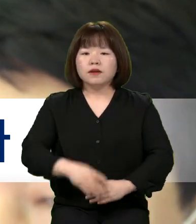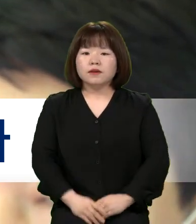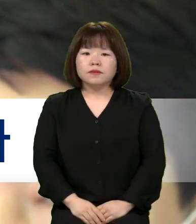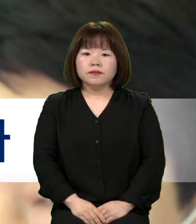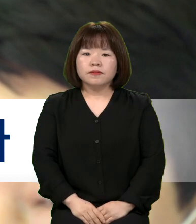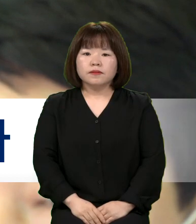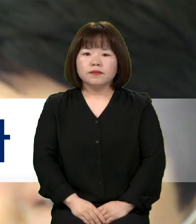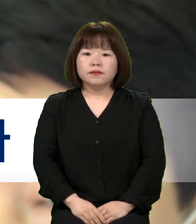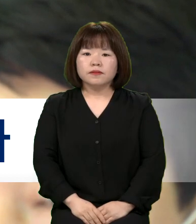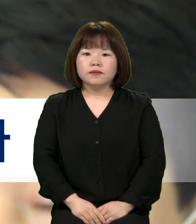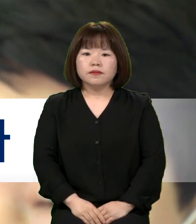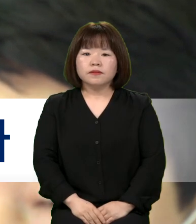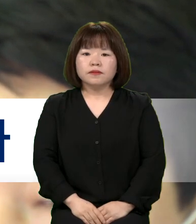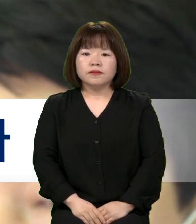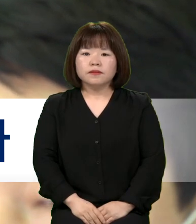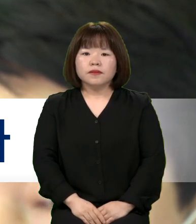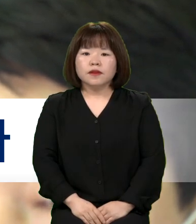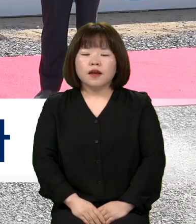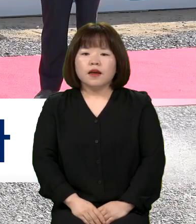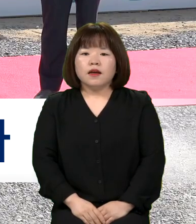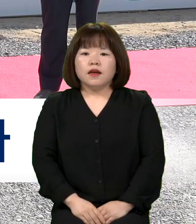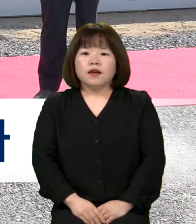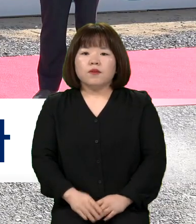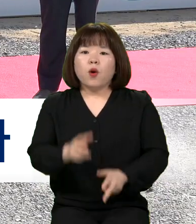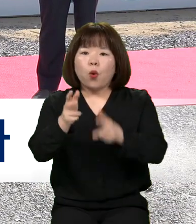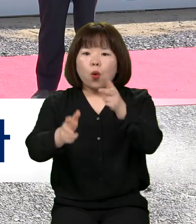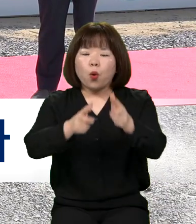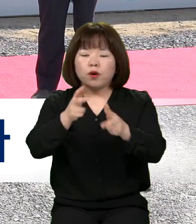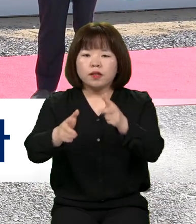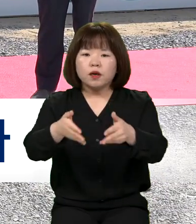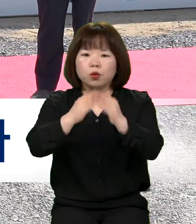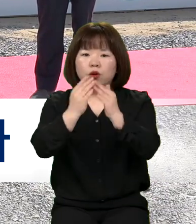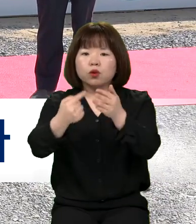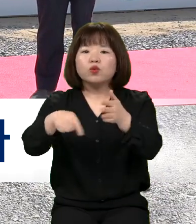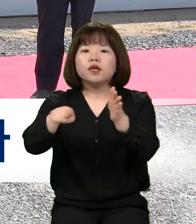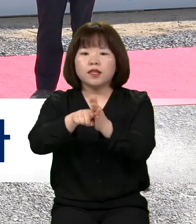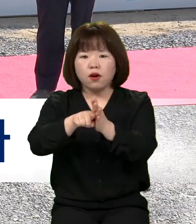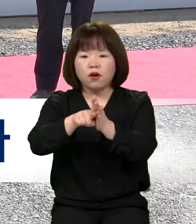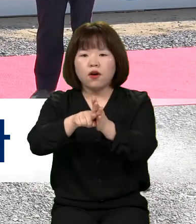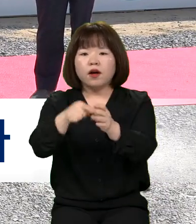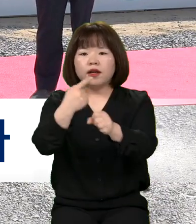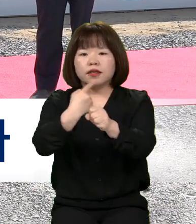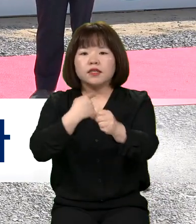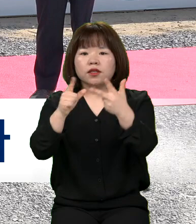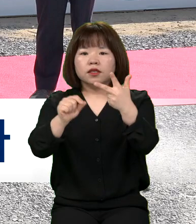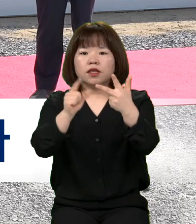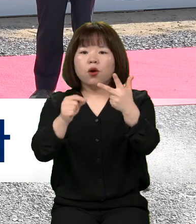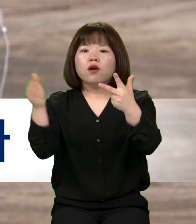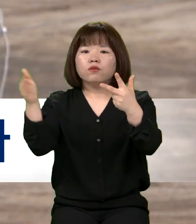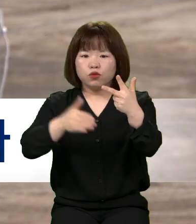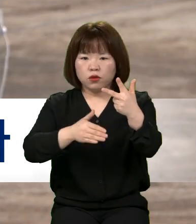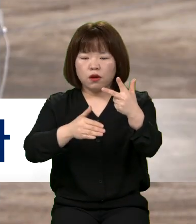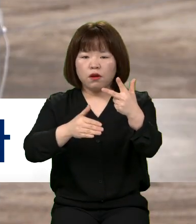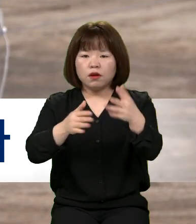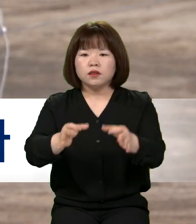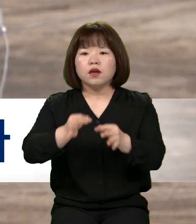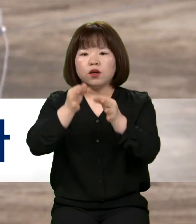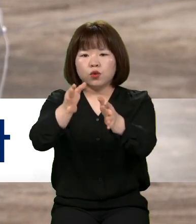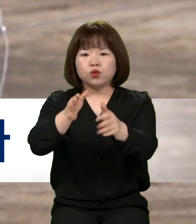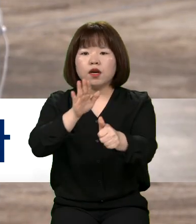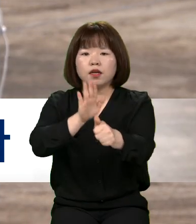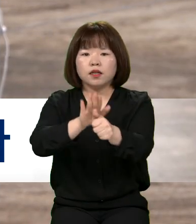생산능력을 확보하게 됐습니다 한편 씨는 이번 양극재 공장 조기 착공을 위해 지난해 7월부터